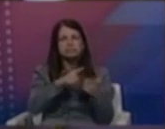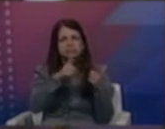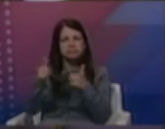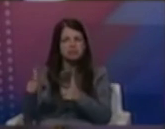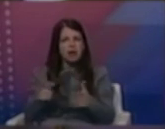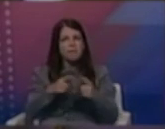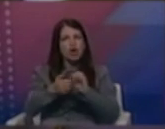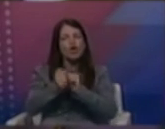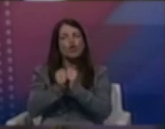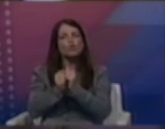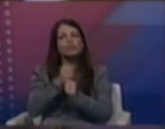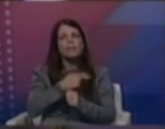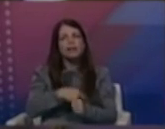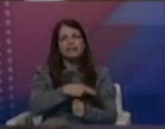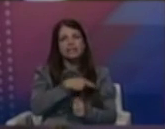f'battalji maħutna Maltin.